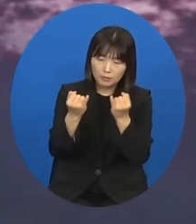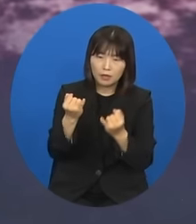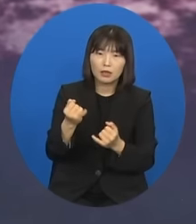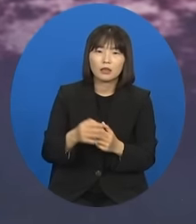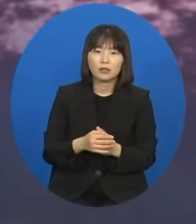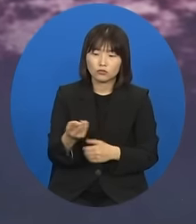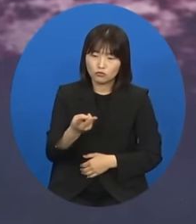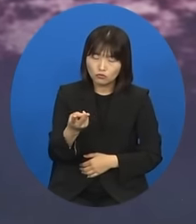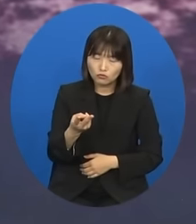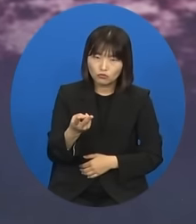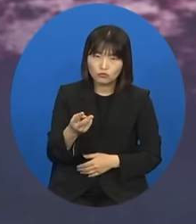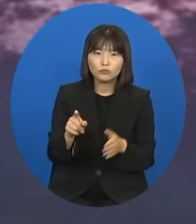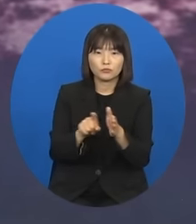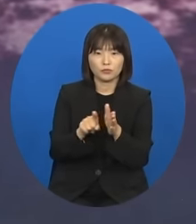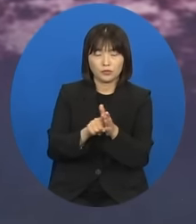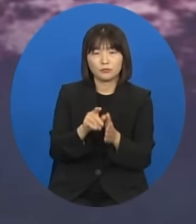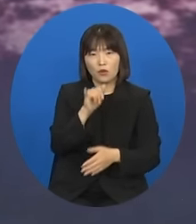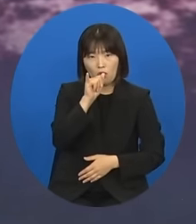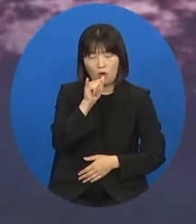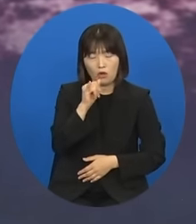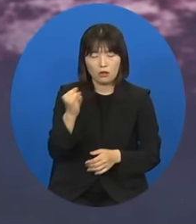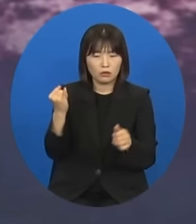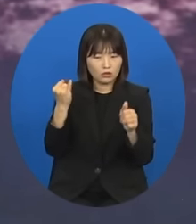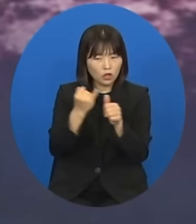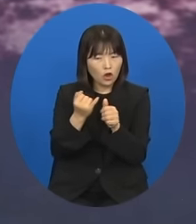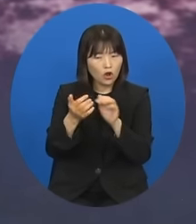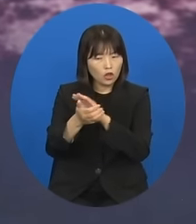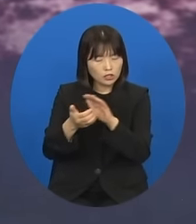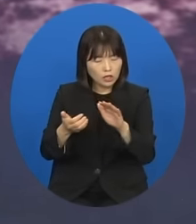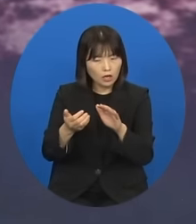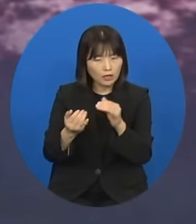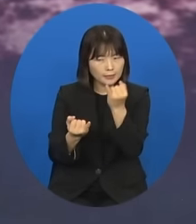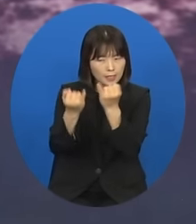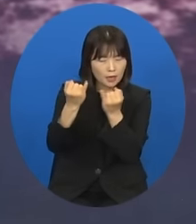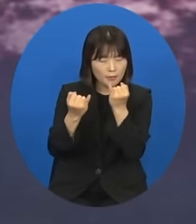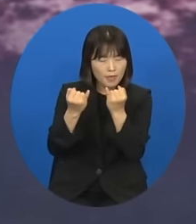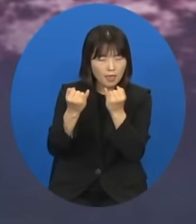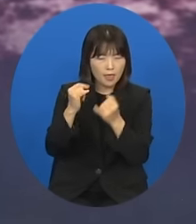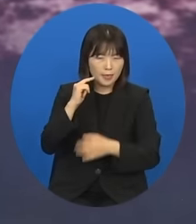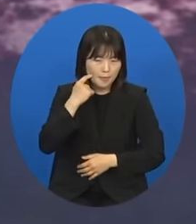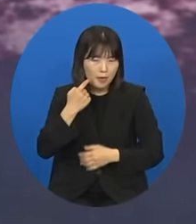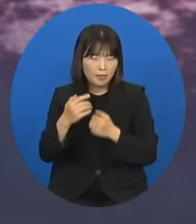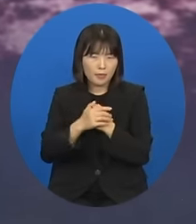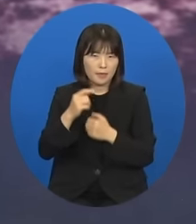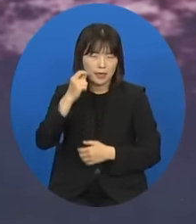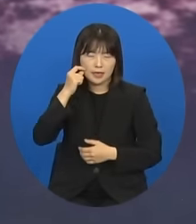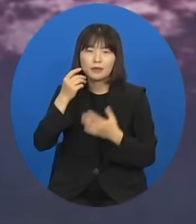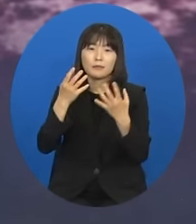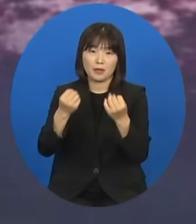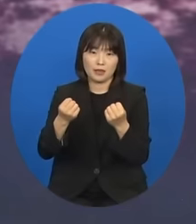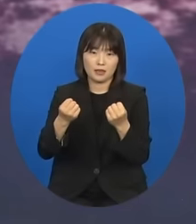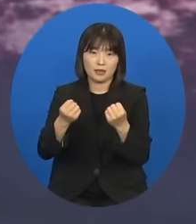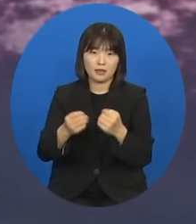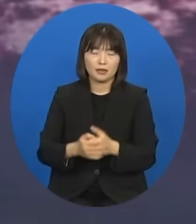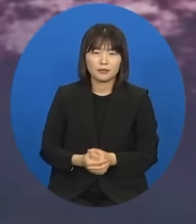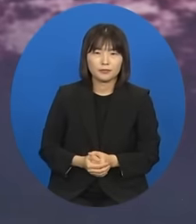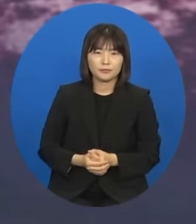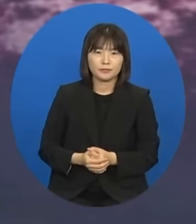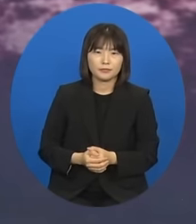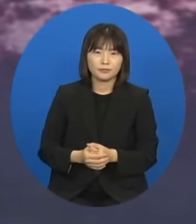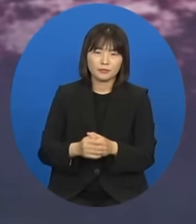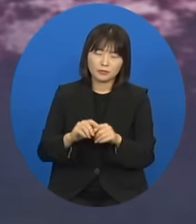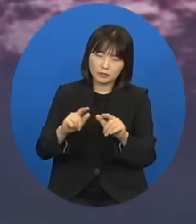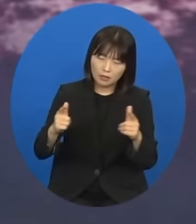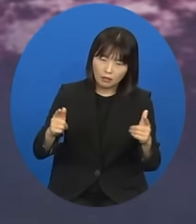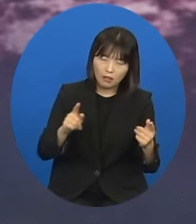자매인데 결혼 전에 인기가 좀 많았습니다 아마 두 자매가 좀 예뻤던 거 같아요 그러니까 여러 가지 이제 만남이 있었고